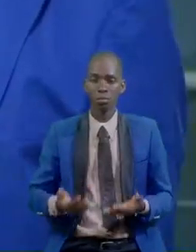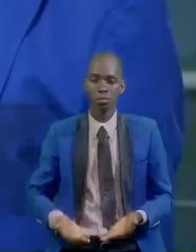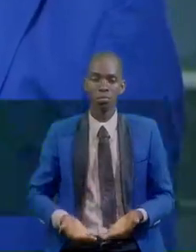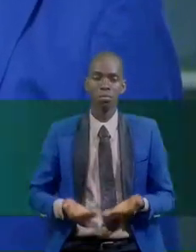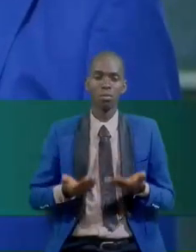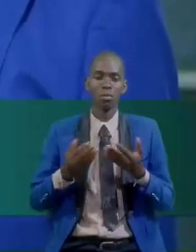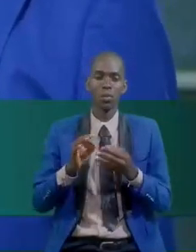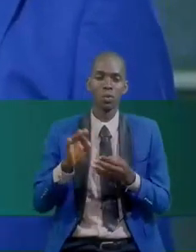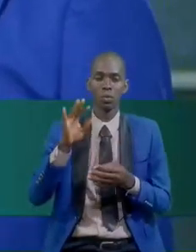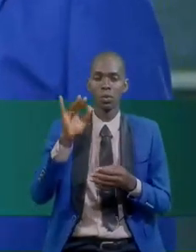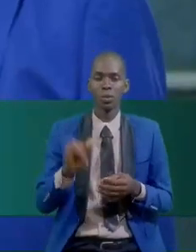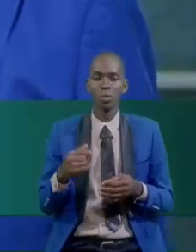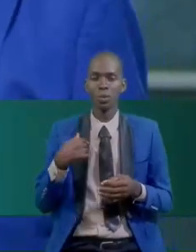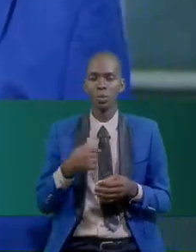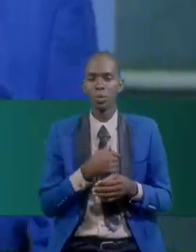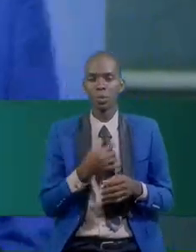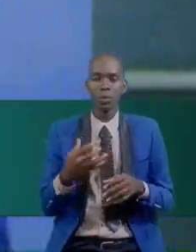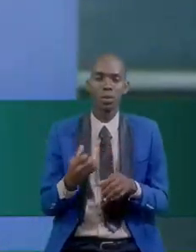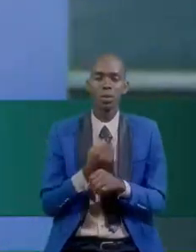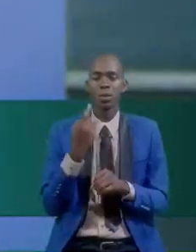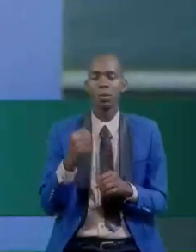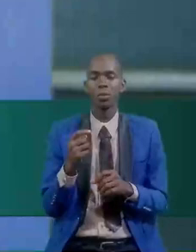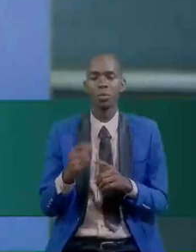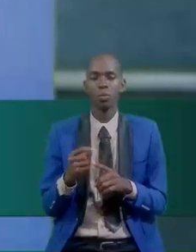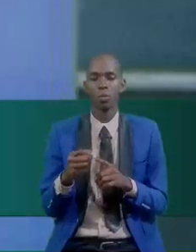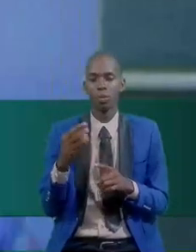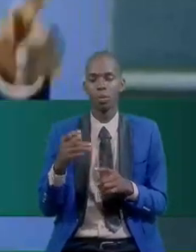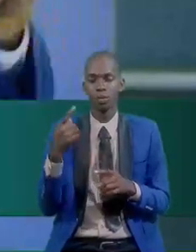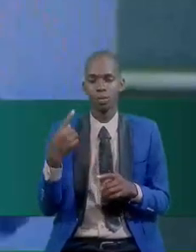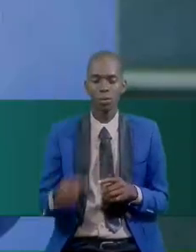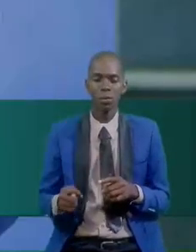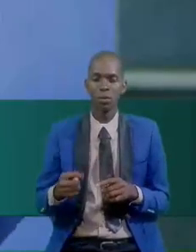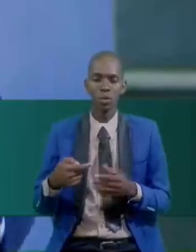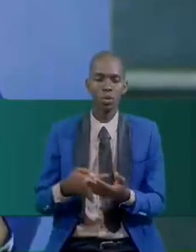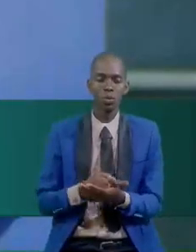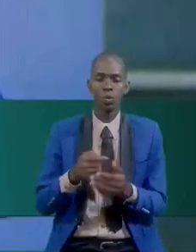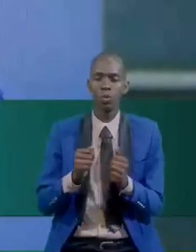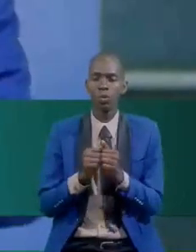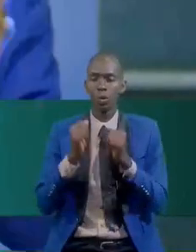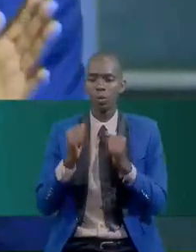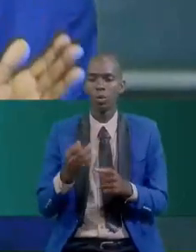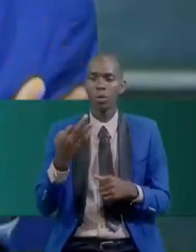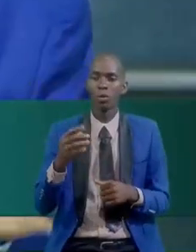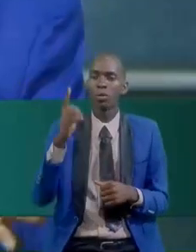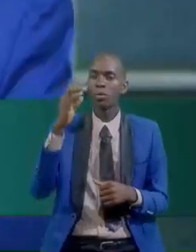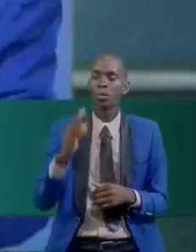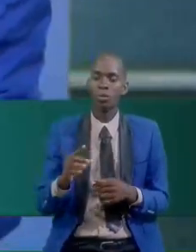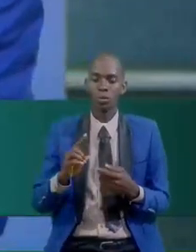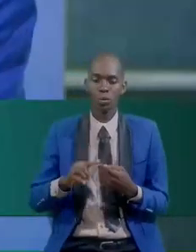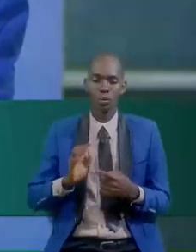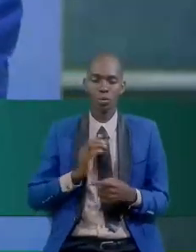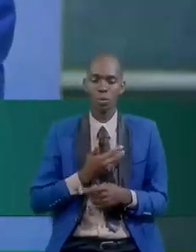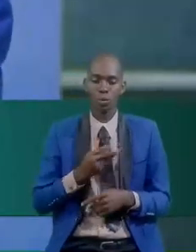spirituellement, nous puissions donc prendre la parole de l'évangile avec la puissance de Dieu dans nos vies pour